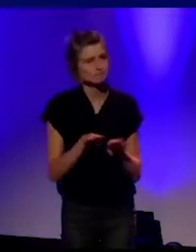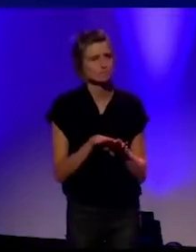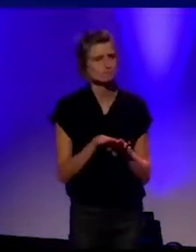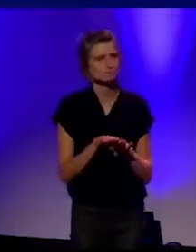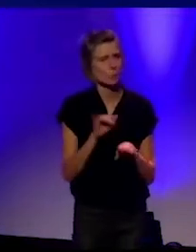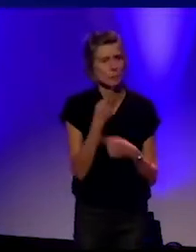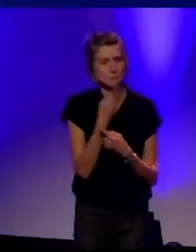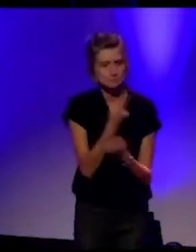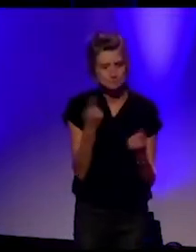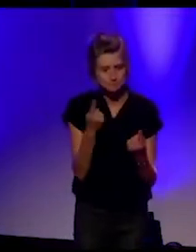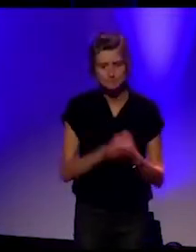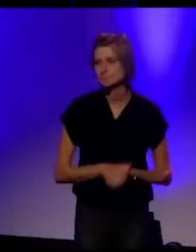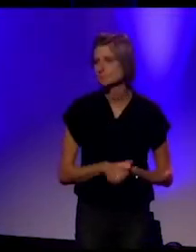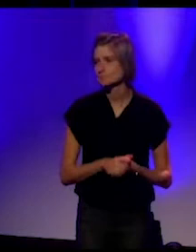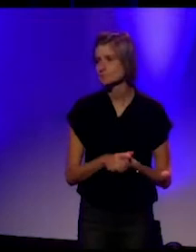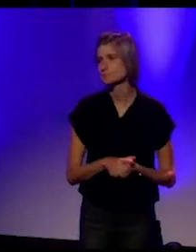met